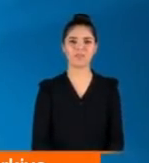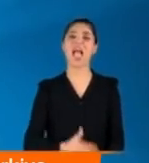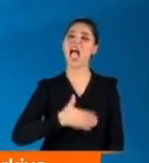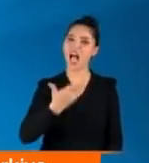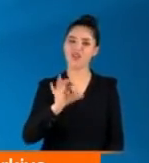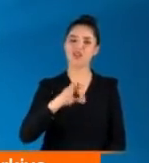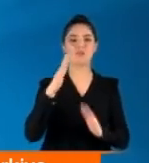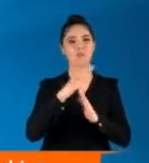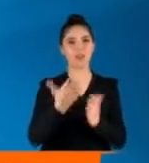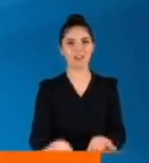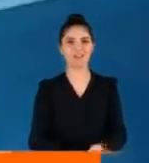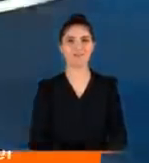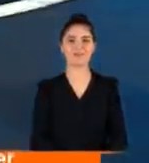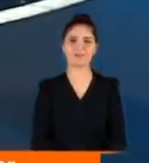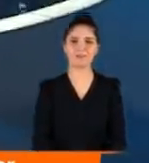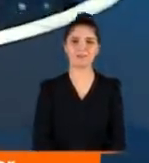olsun. Şimdi bir ara.